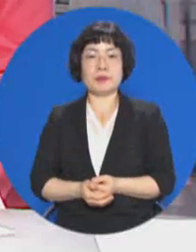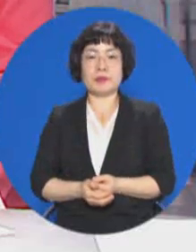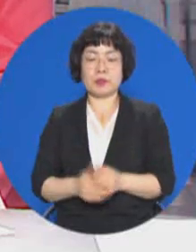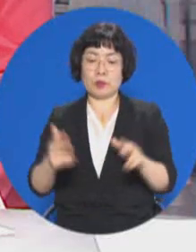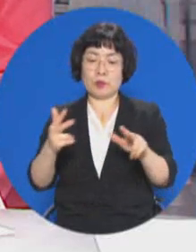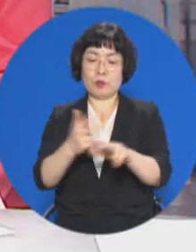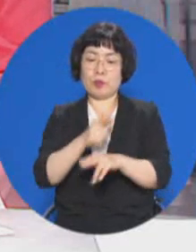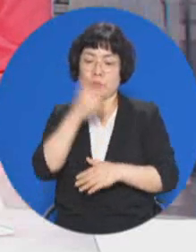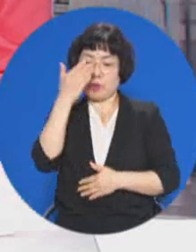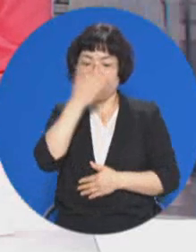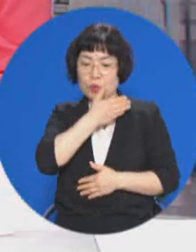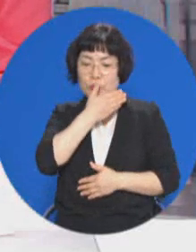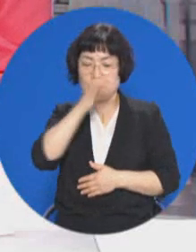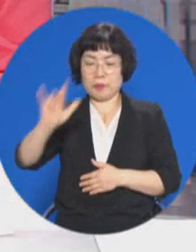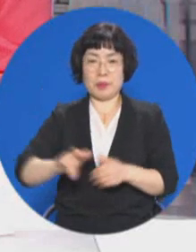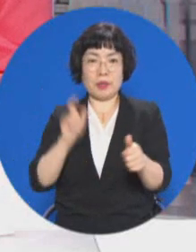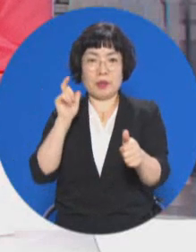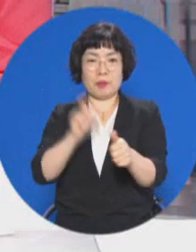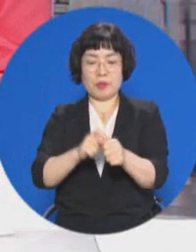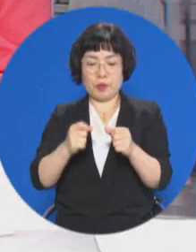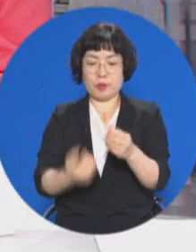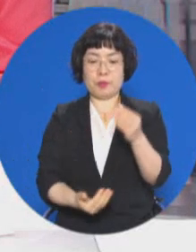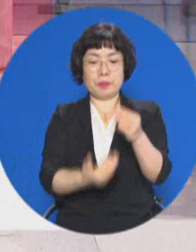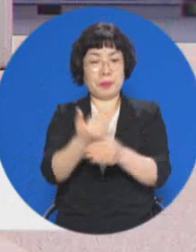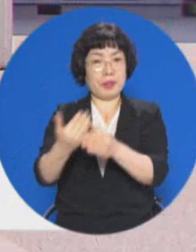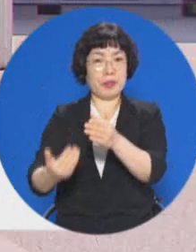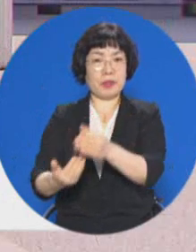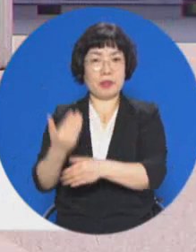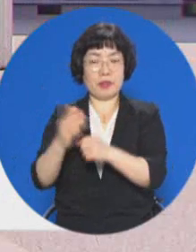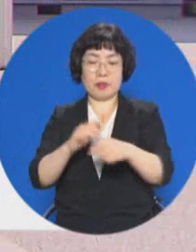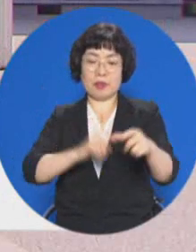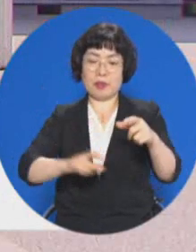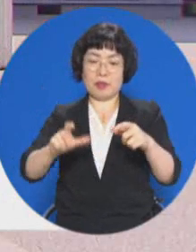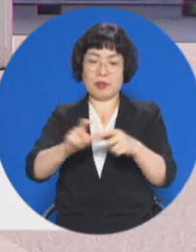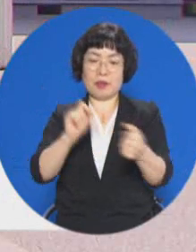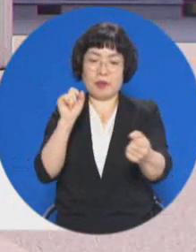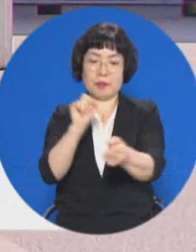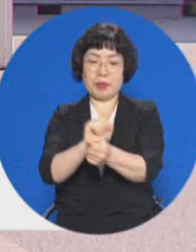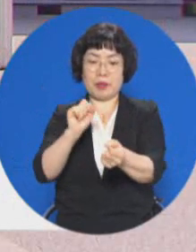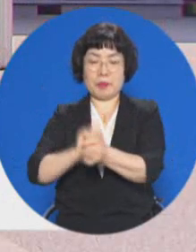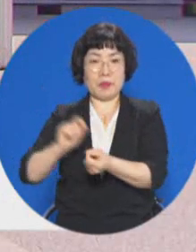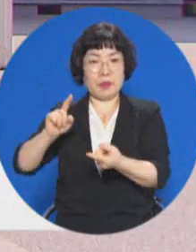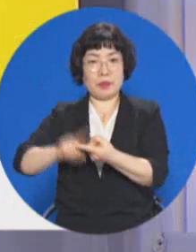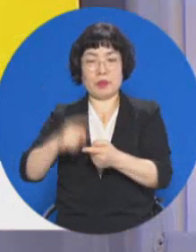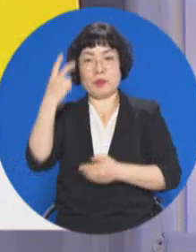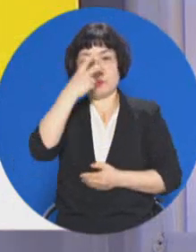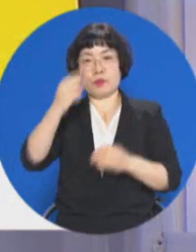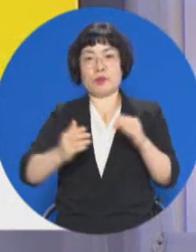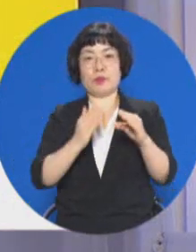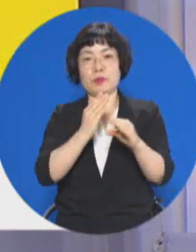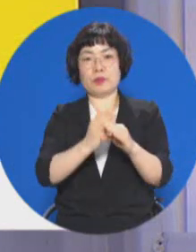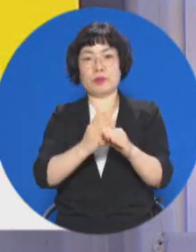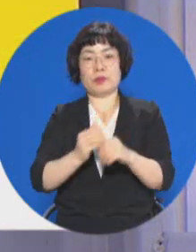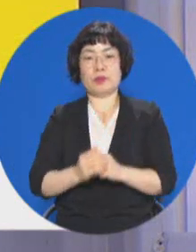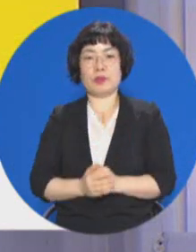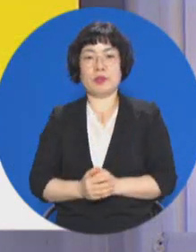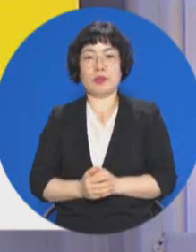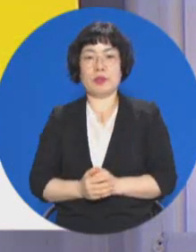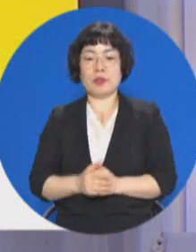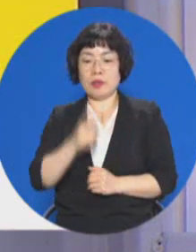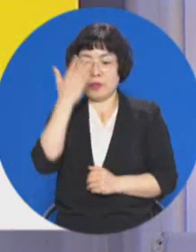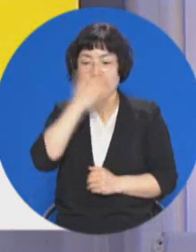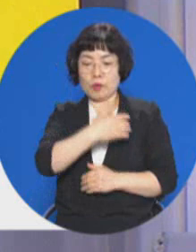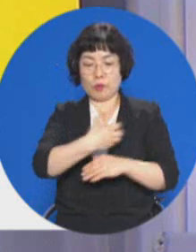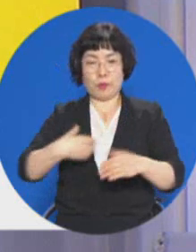주말 동안 여수에서 코로나19 확진자가 잇따라 발생한 가운데 추가 감염자에 대한 역학조사가 진행되고 있습니다.